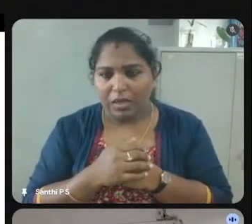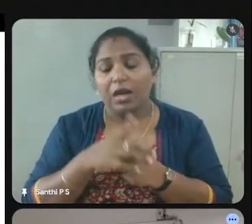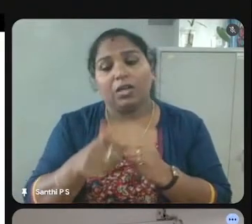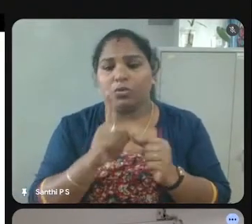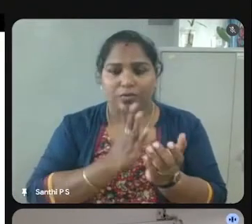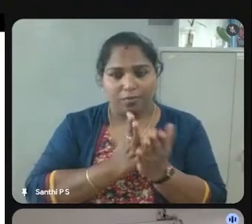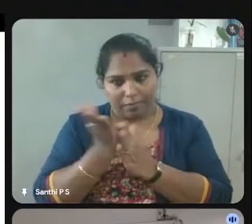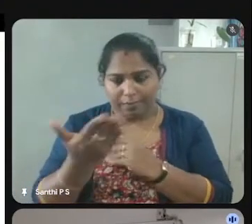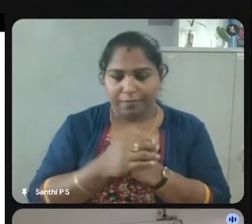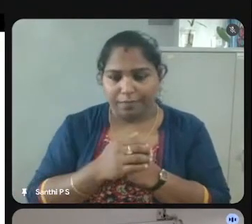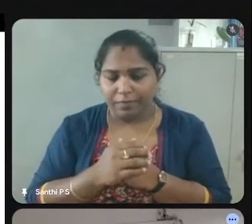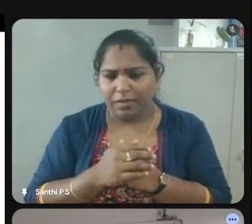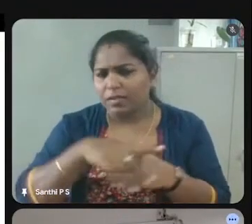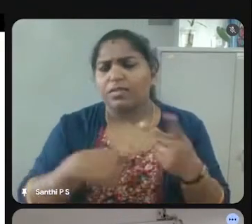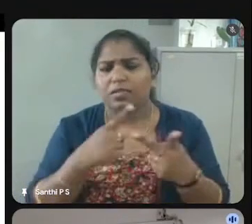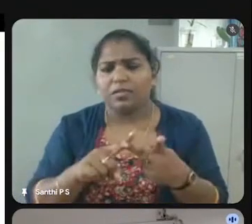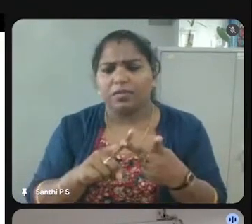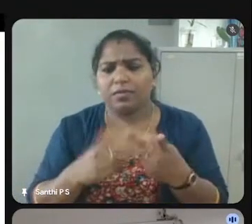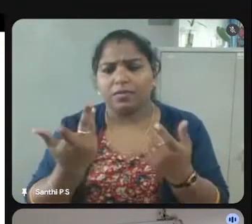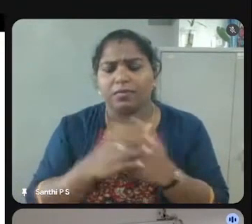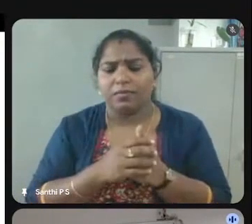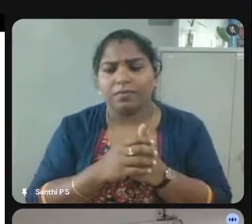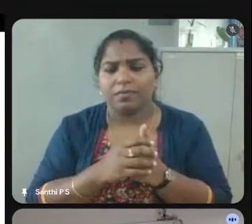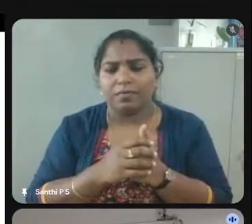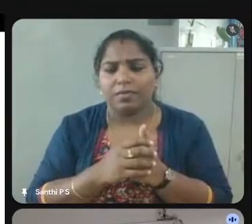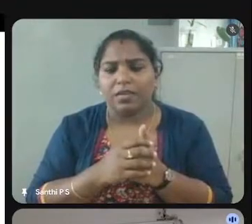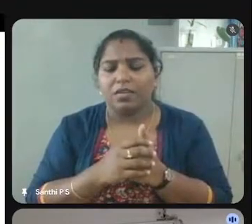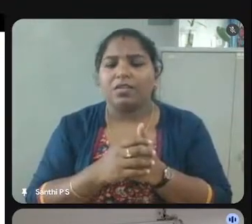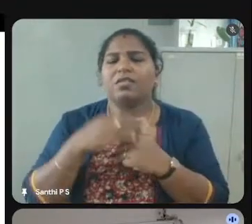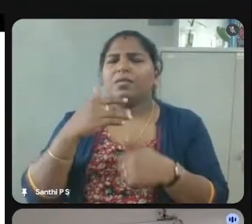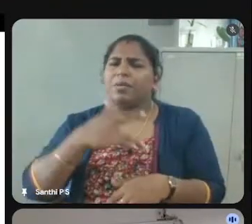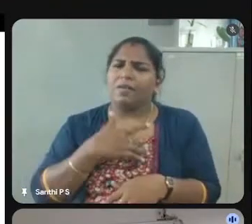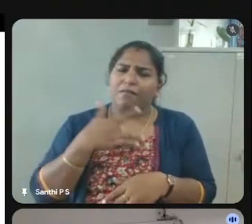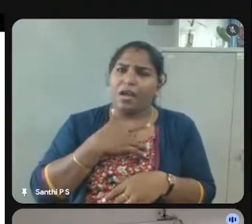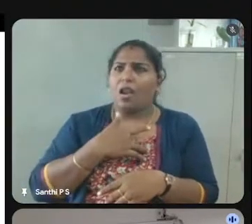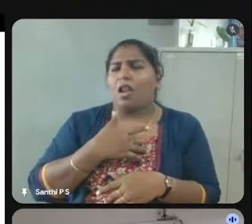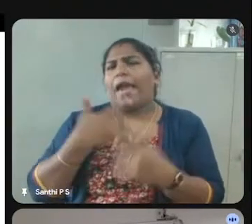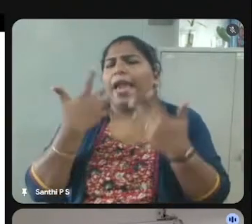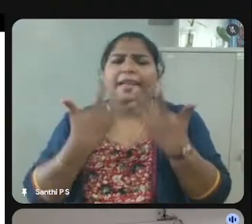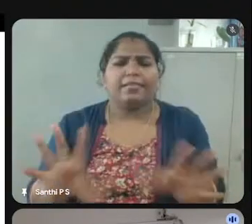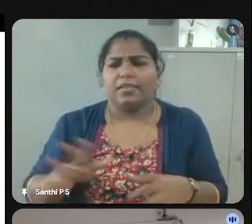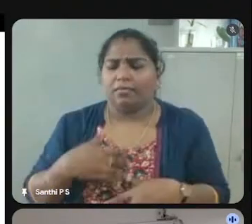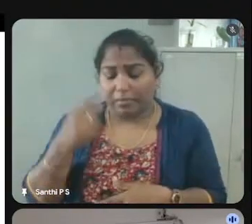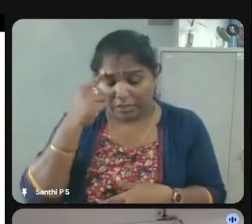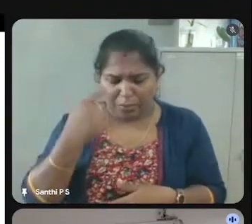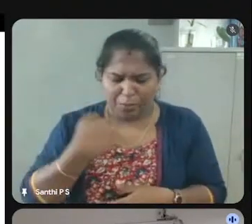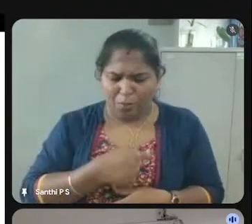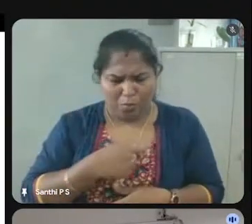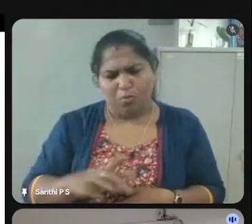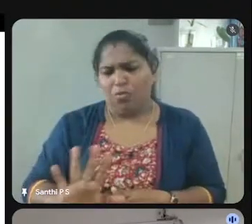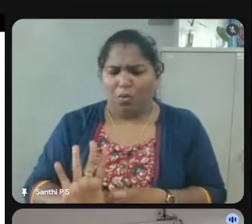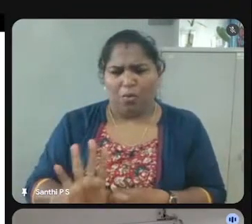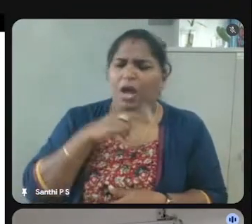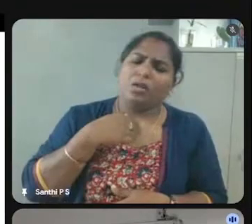വഴിയാണ്. രണ്ടാമത്തെ കാര്യം, ഗിൽറ്റ് ഇല്ലാതെ നോ പറയാൻ പറ്റുക. കാര്യം നമ്മൾക്ക് വേണ്ടി ചിലവാക്കുന്ന സമയം, ഈ പറഞ്ഞ 15-30 മിനിറ്റ് എന്ന്